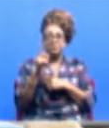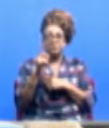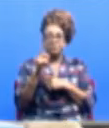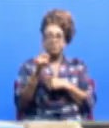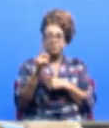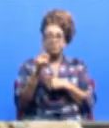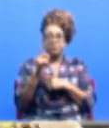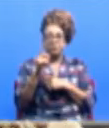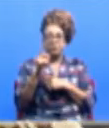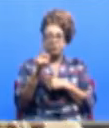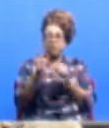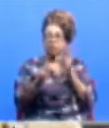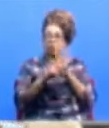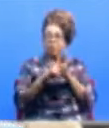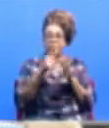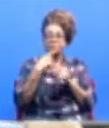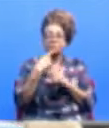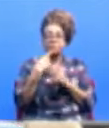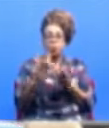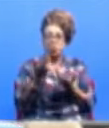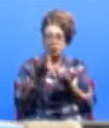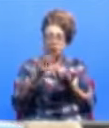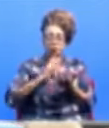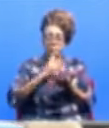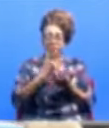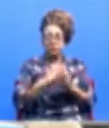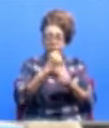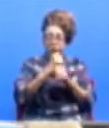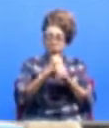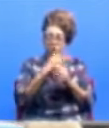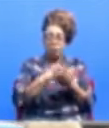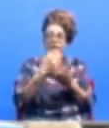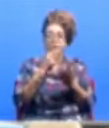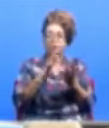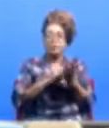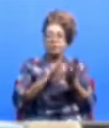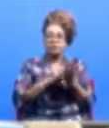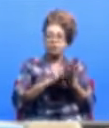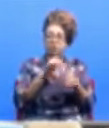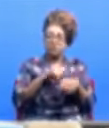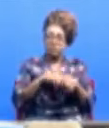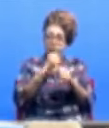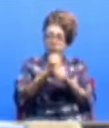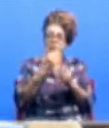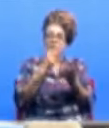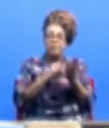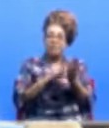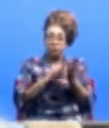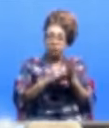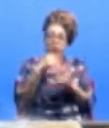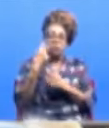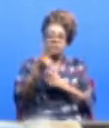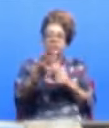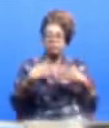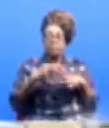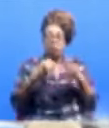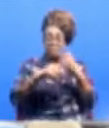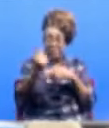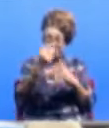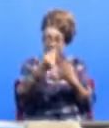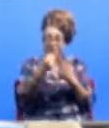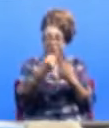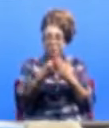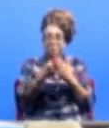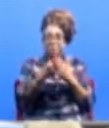Kwa sheria inasema namna gani? Inasema sisi committee tunafanya recommendation yetu. Na tukifanya recommendation yetu tukiona kwamba watu walilipwa pesa serikali ama pesa